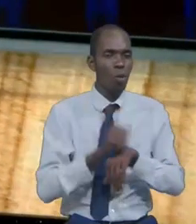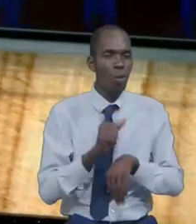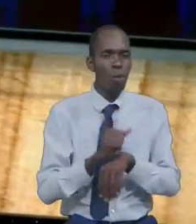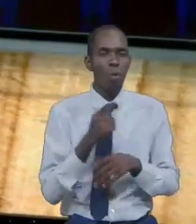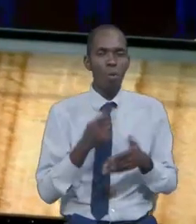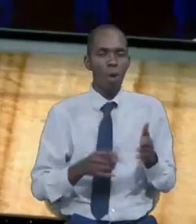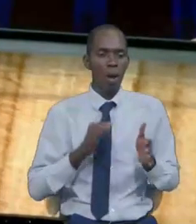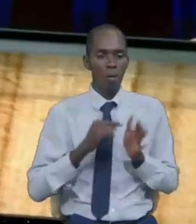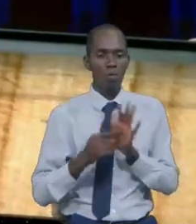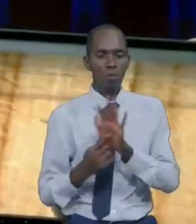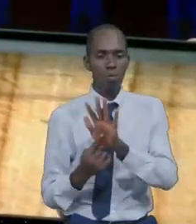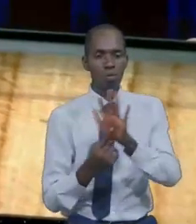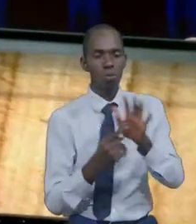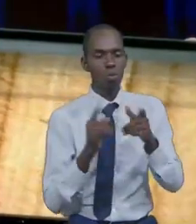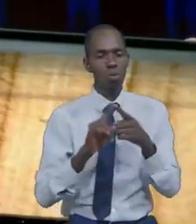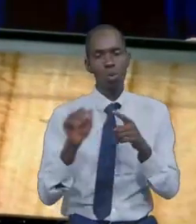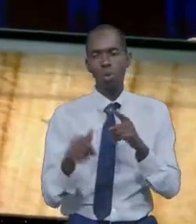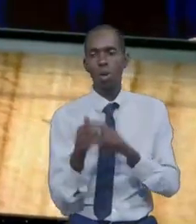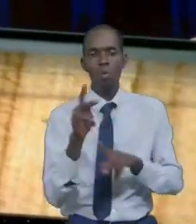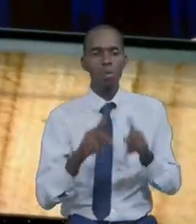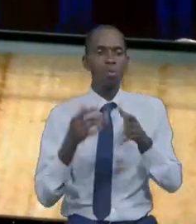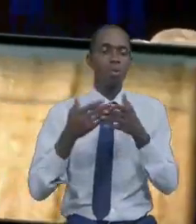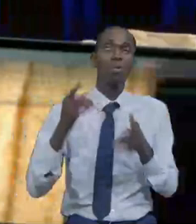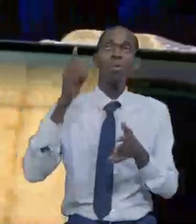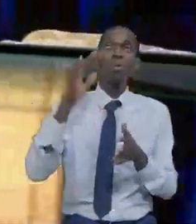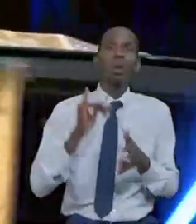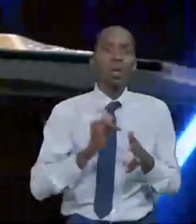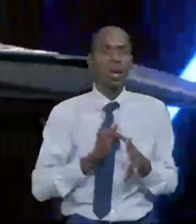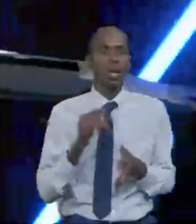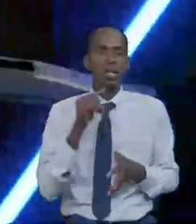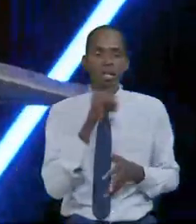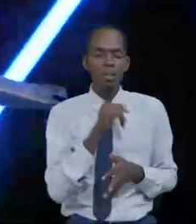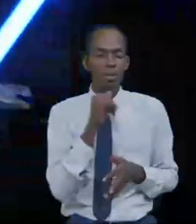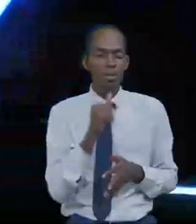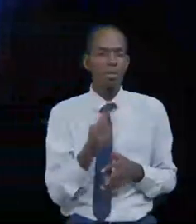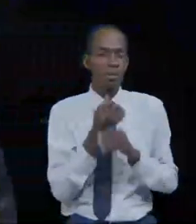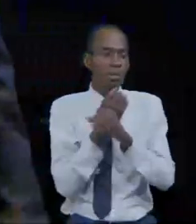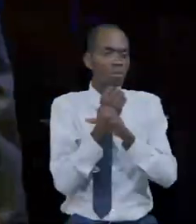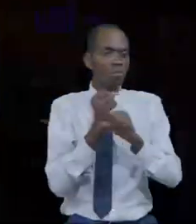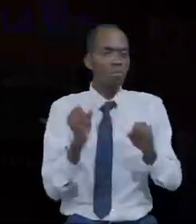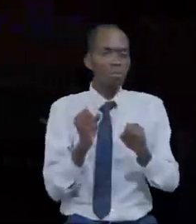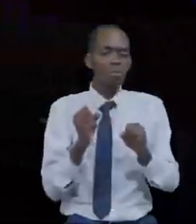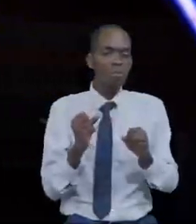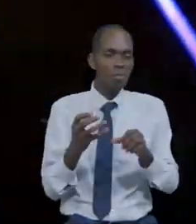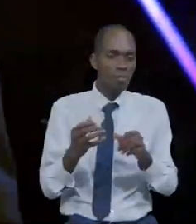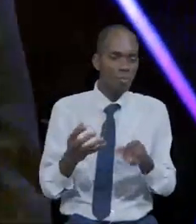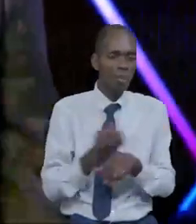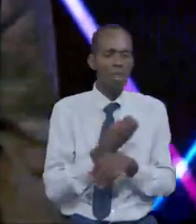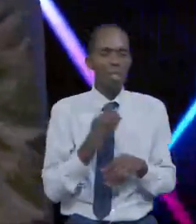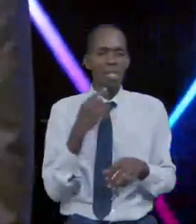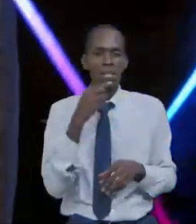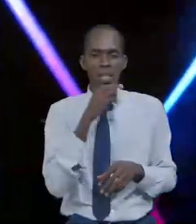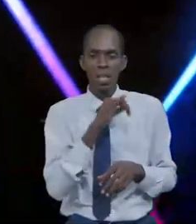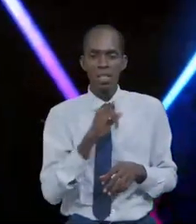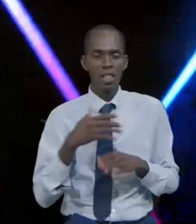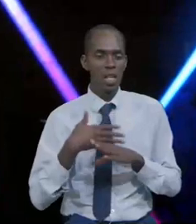aux autres. Devant Dieu, je ne mens pas. Le salut ôte le mensonge de notre